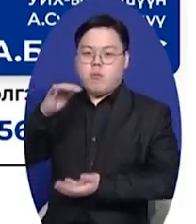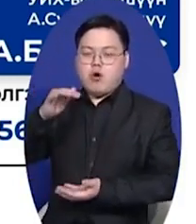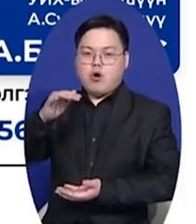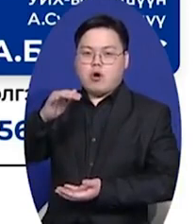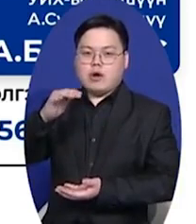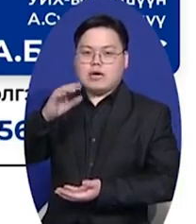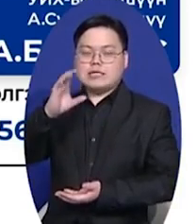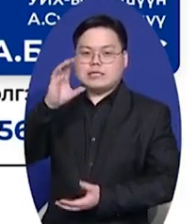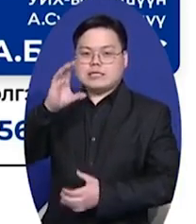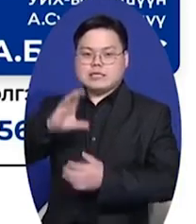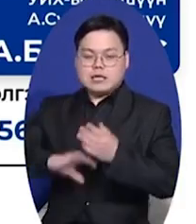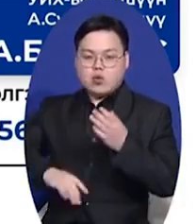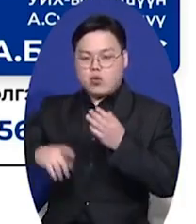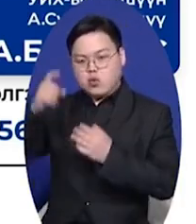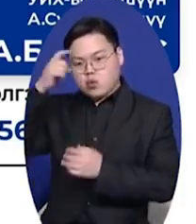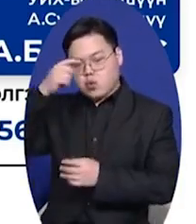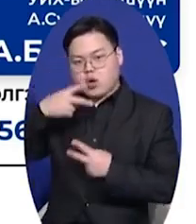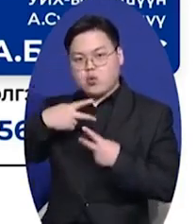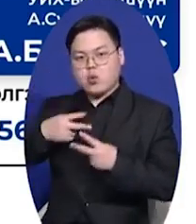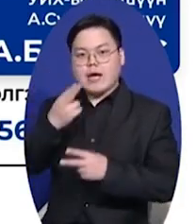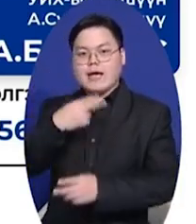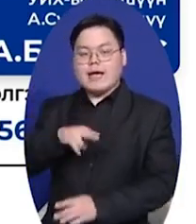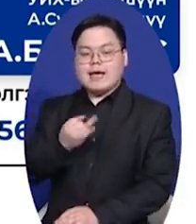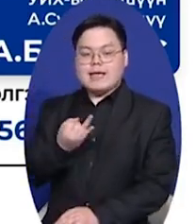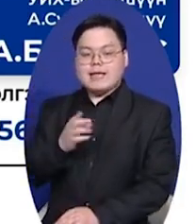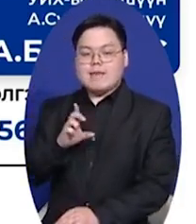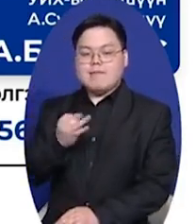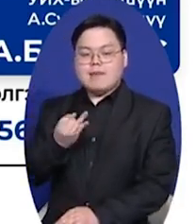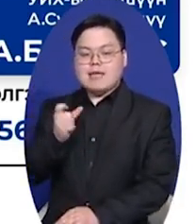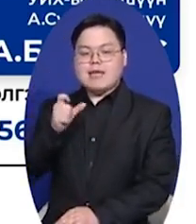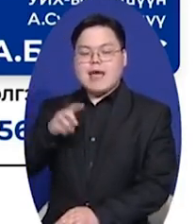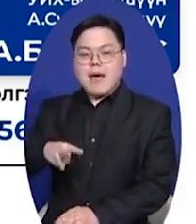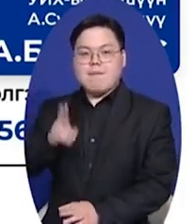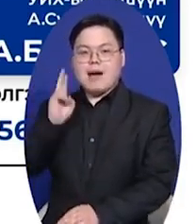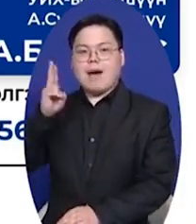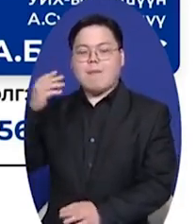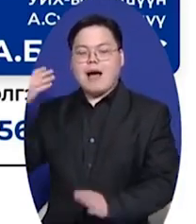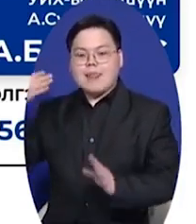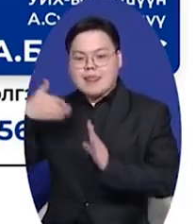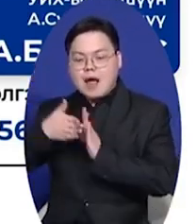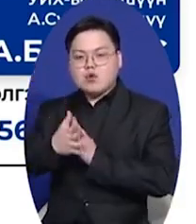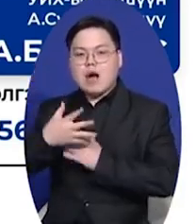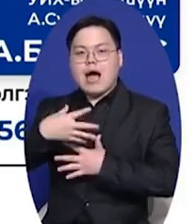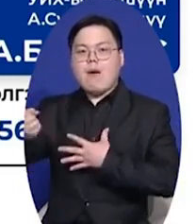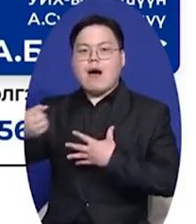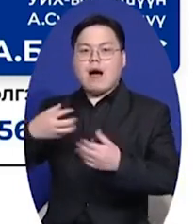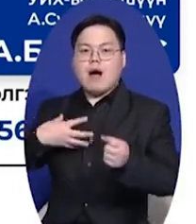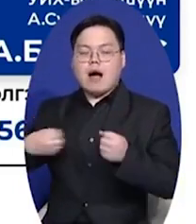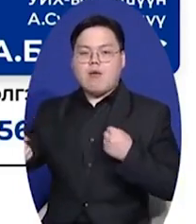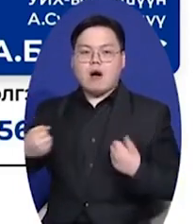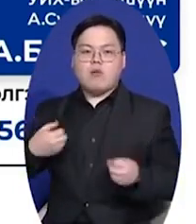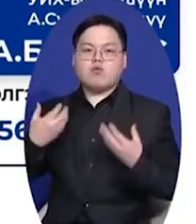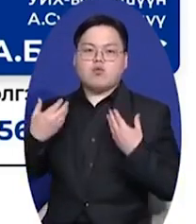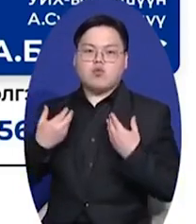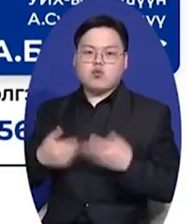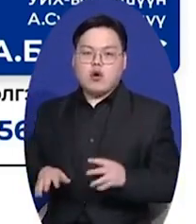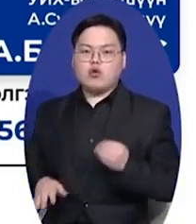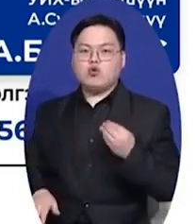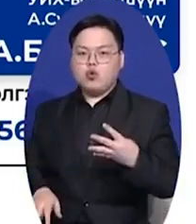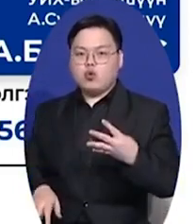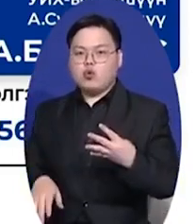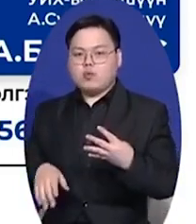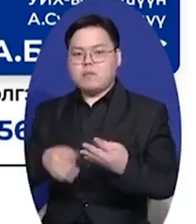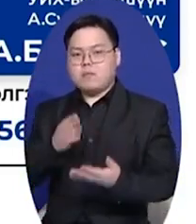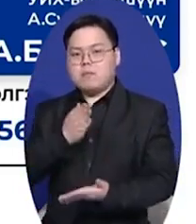төрөөсөө үйлчлэхэ DBM лизинг компаниар дамжуулж авсан байна гэдэг ийм асуудал